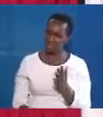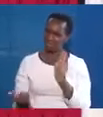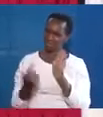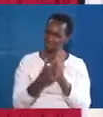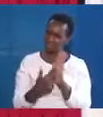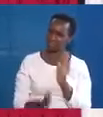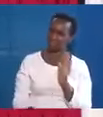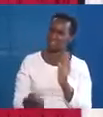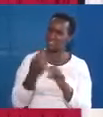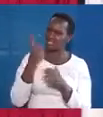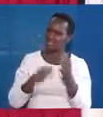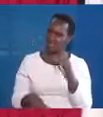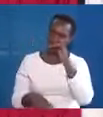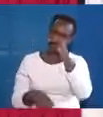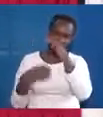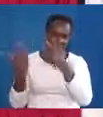Huyu sasa